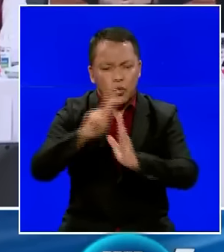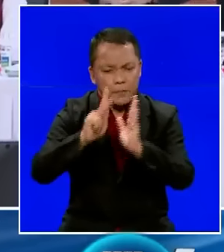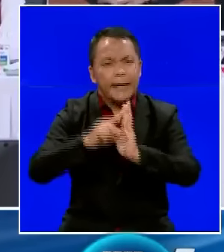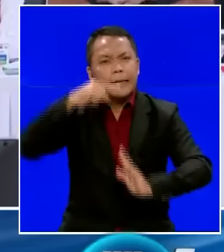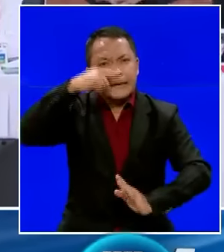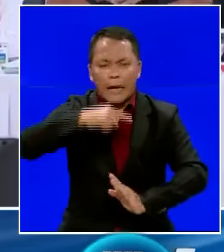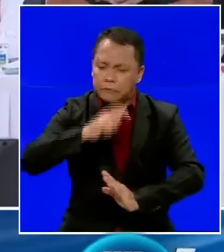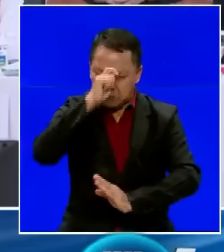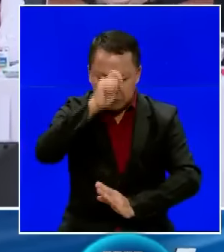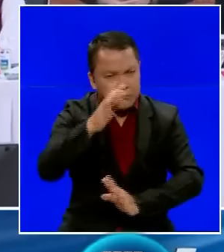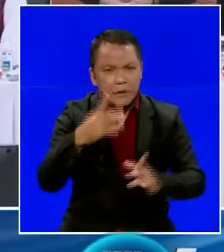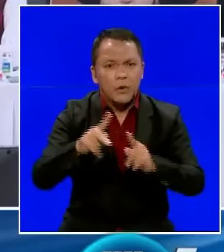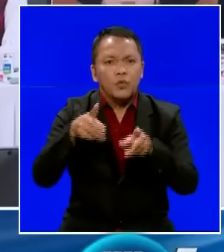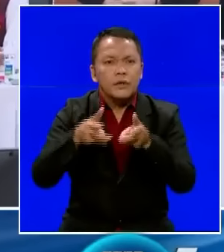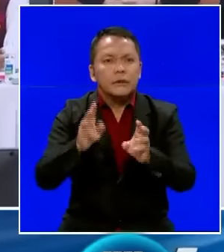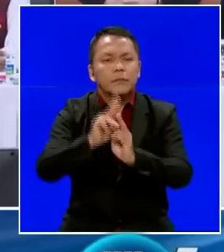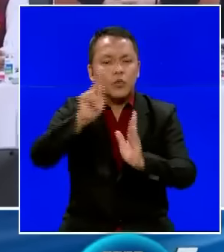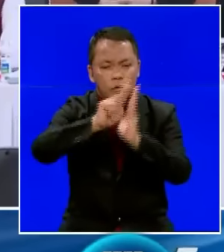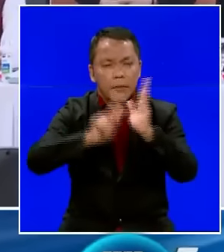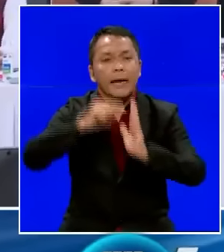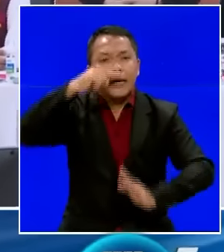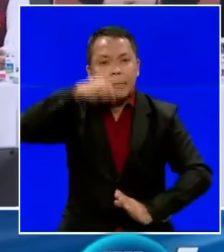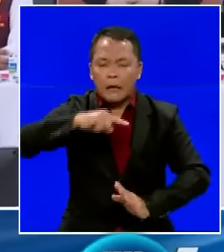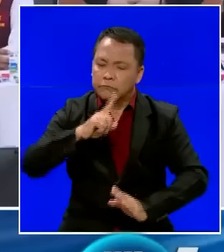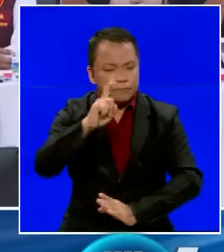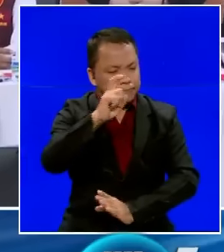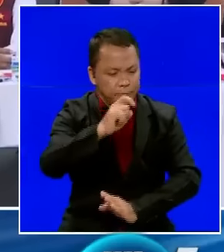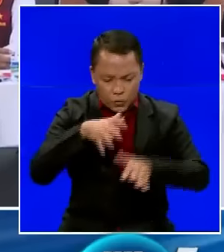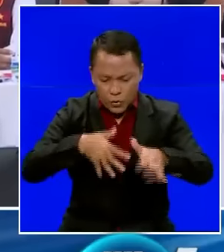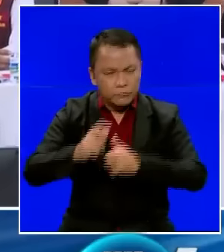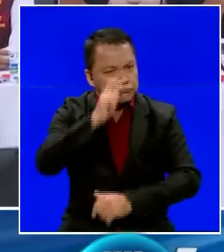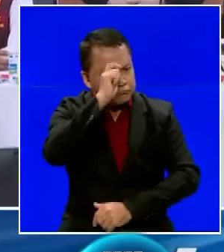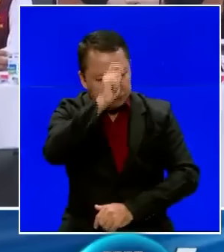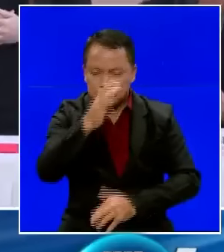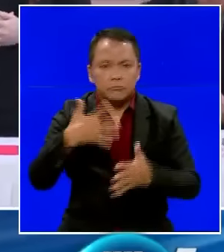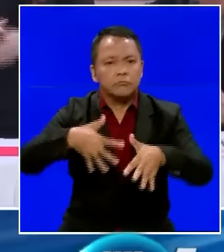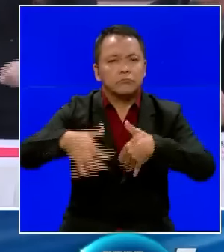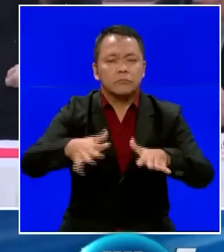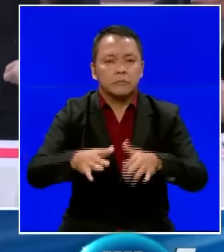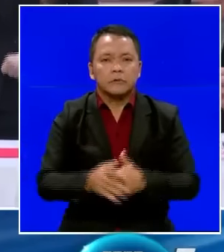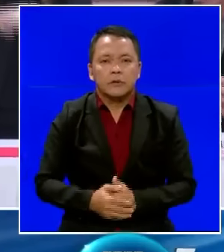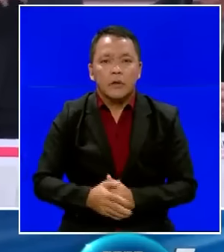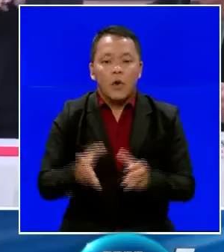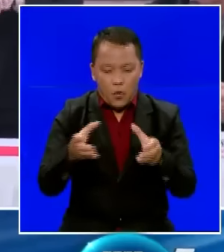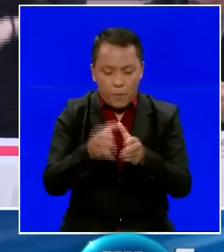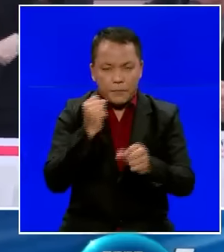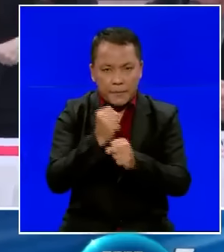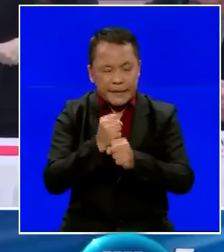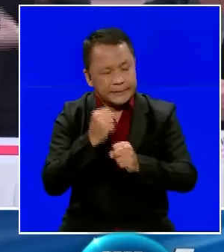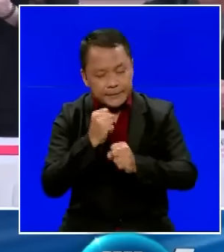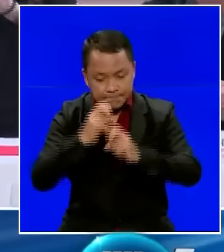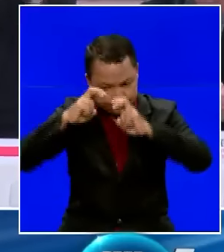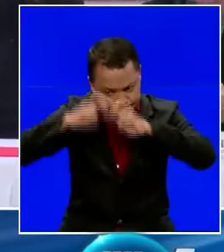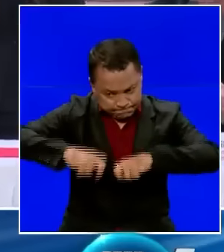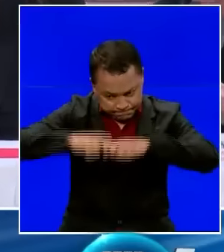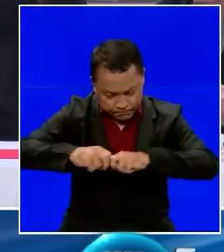ทยทำให้กระบวนการยุติธรรมของไทยขาดความศรัทธาและเชื่อมั่นจากประชาชนทางคณะทำงานได้ทำการสืบท